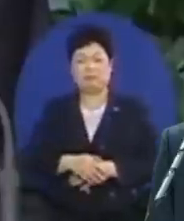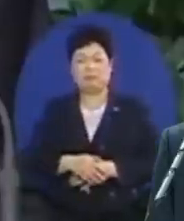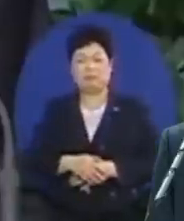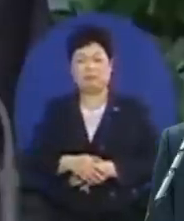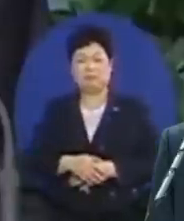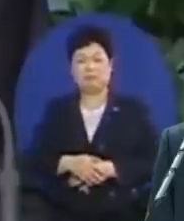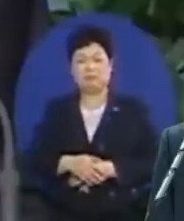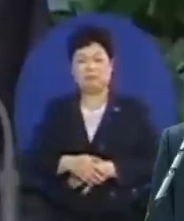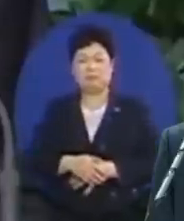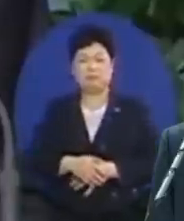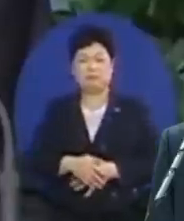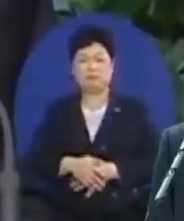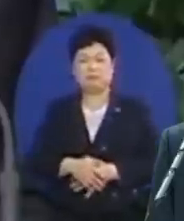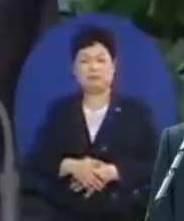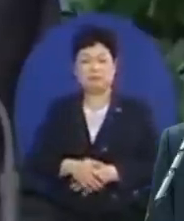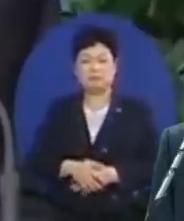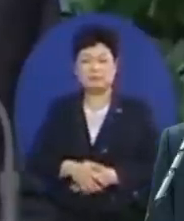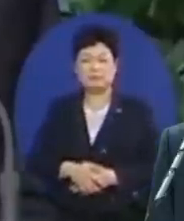여기